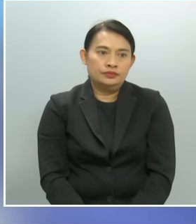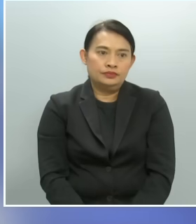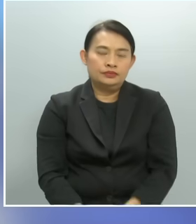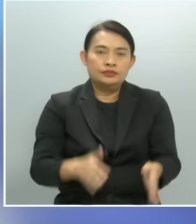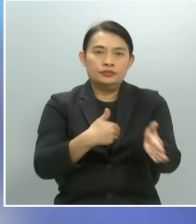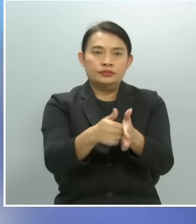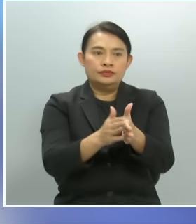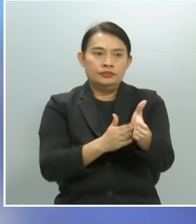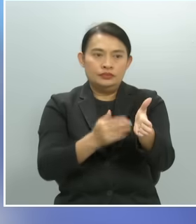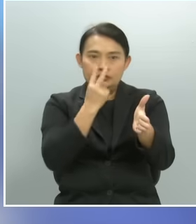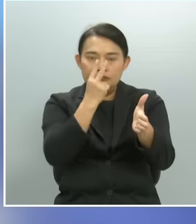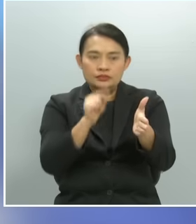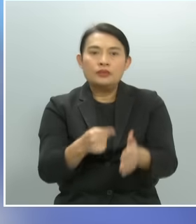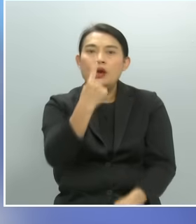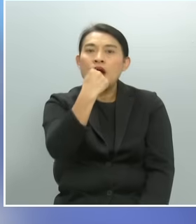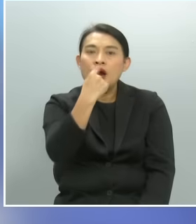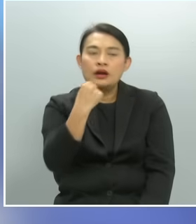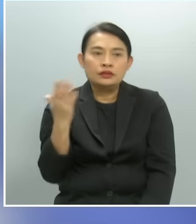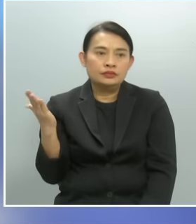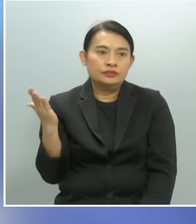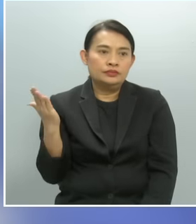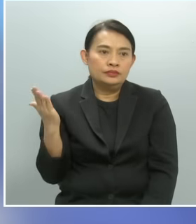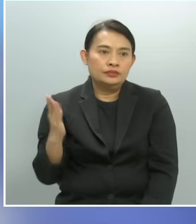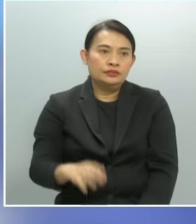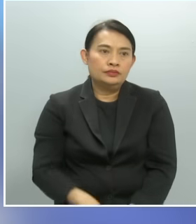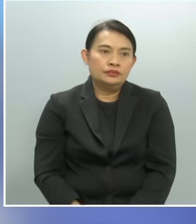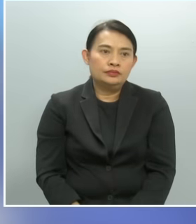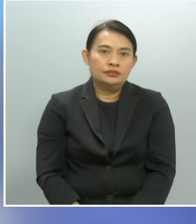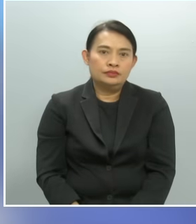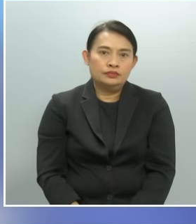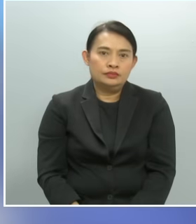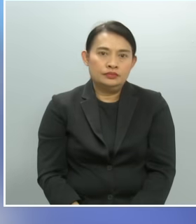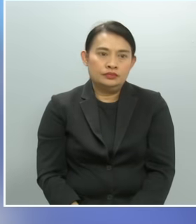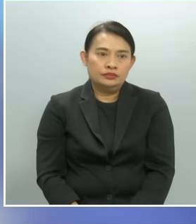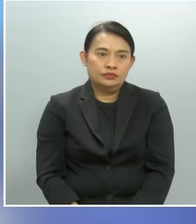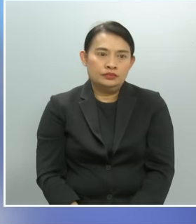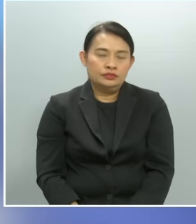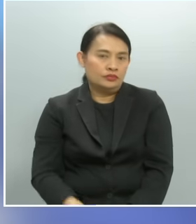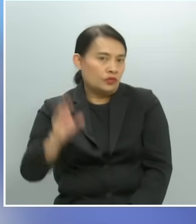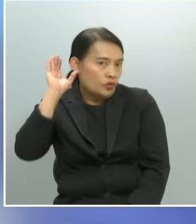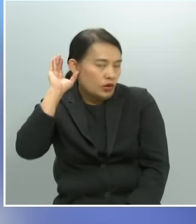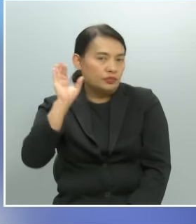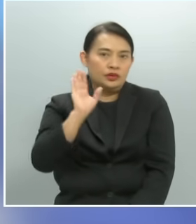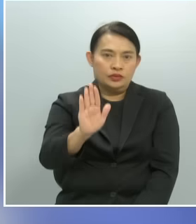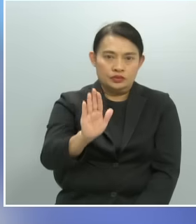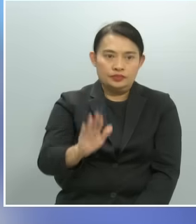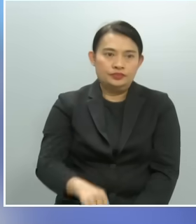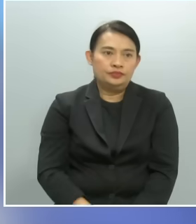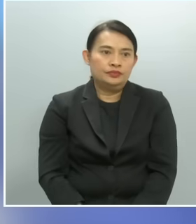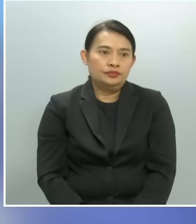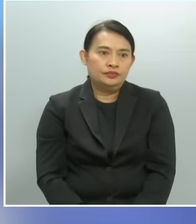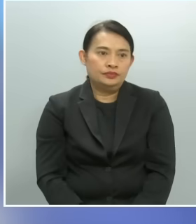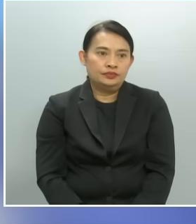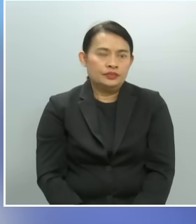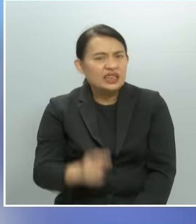ถ้าดูแบบนี้มันเป็นสีแดงด้วยอ่ะพี่หนุ่มคุณผู้ชมครับคืออันนี้เป็นความเชื่อส่วนบุคคลนะครับบางท่าน